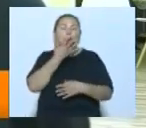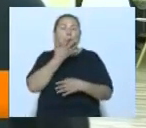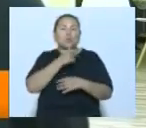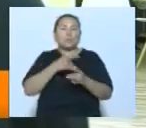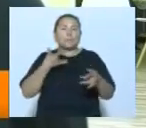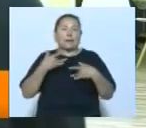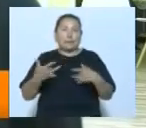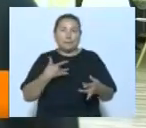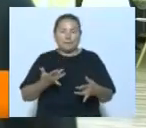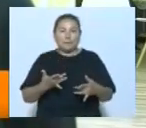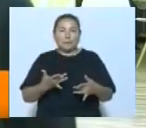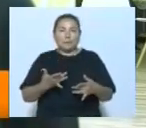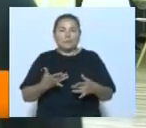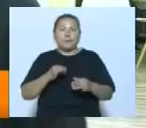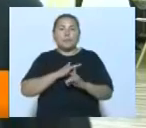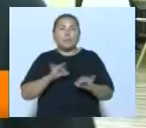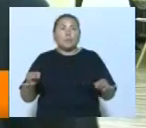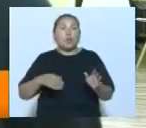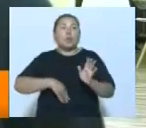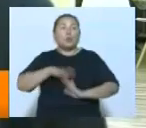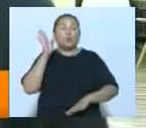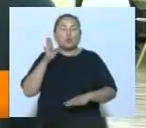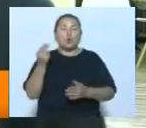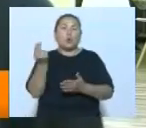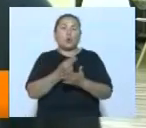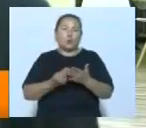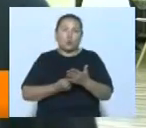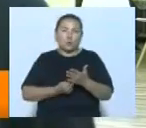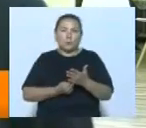театров и лучший